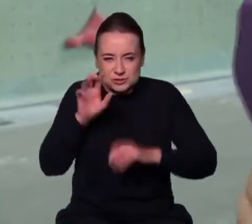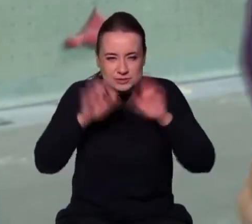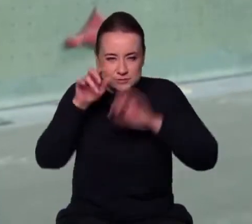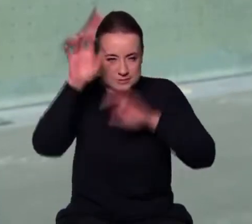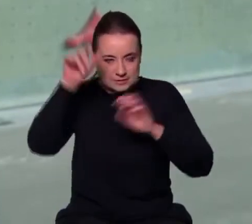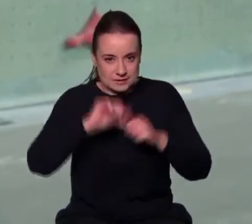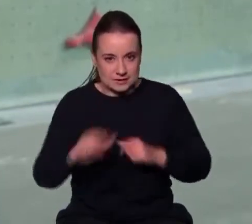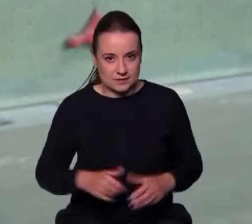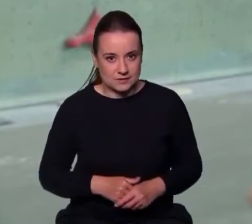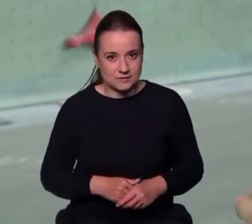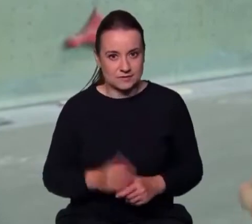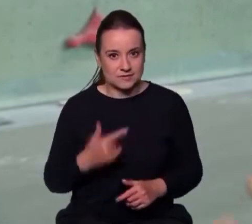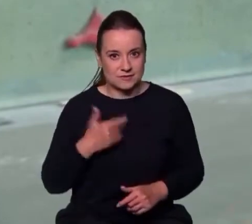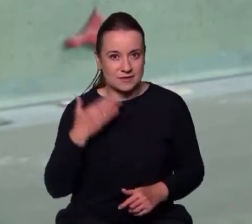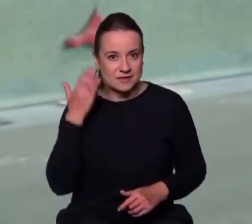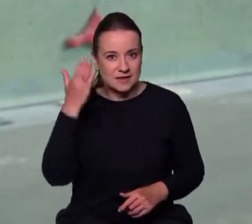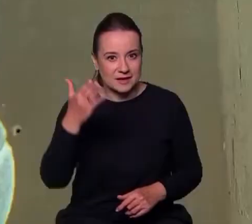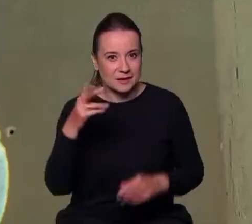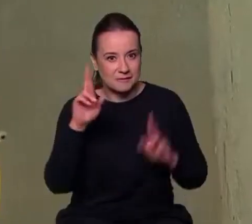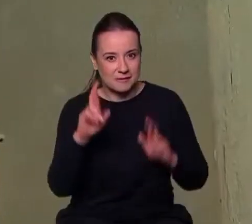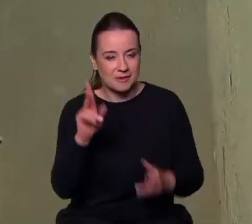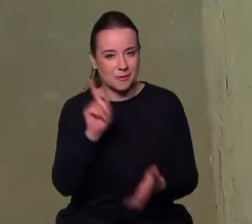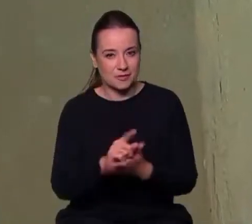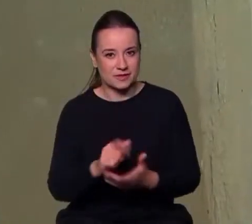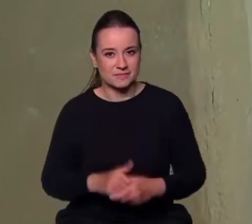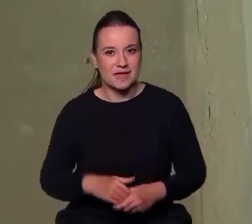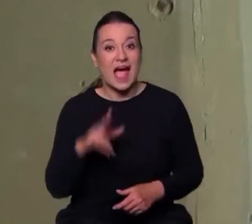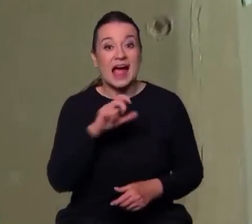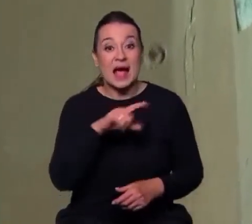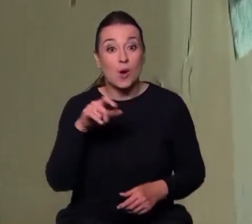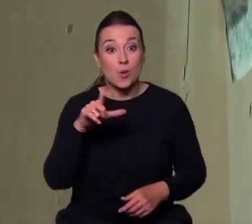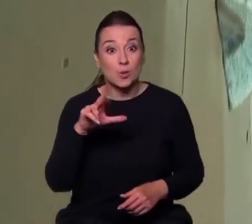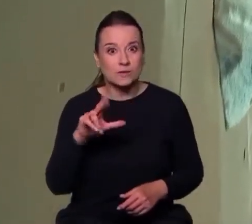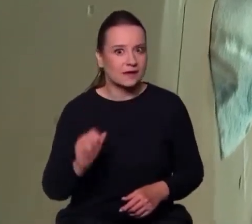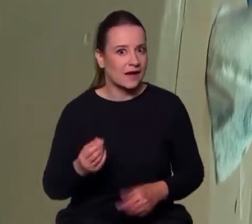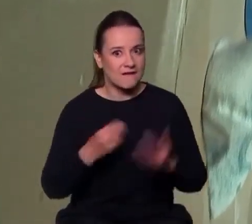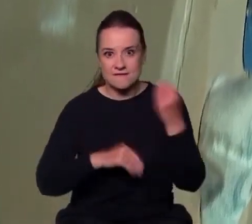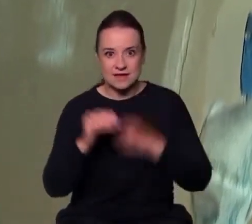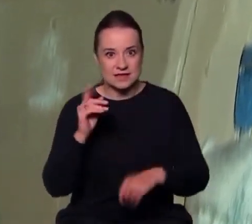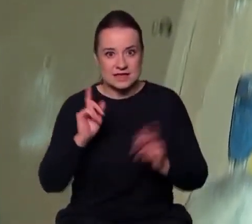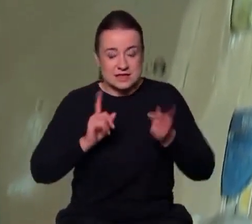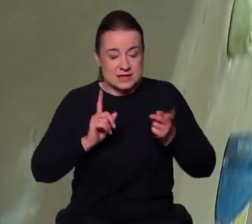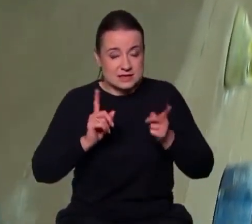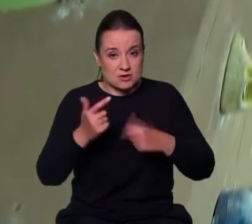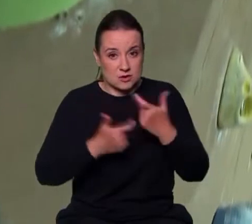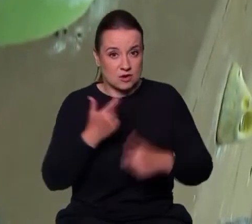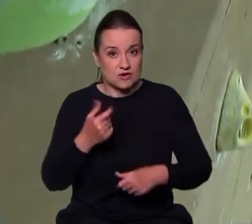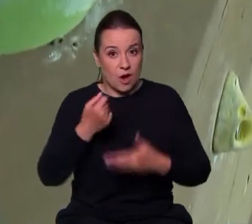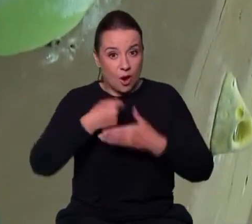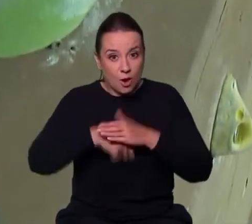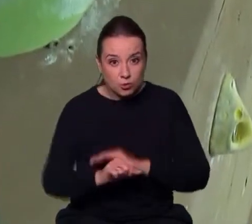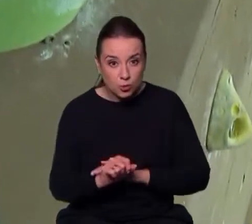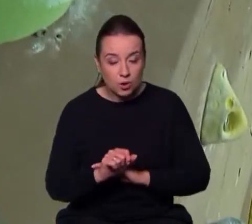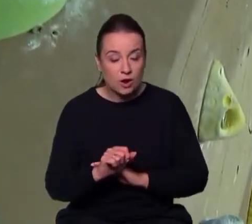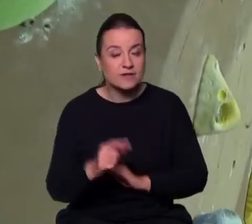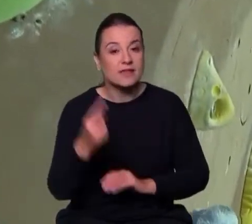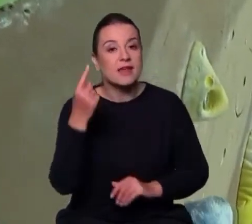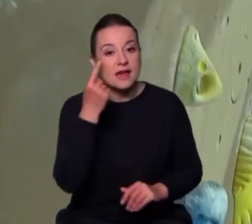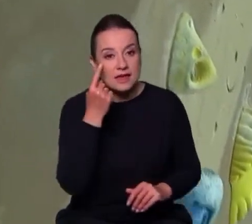w najbliższej przyszłości uda mi się. Wyczyny Kałuckiej są jeszcze bardziej imponujące, zważywszy na to, że od urodzenia nie widzi na jedno